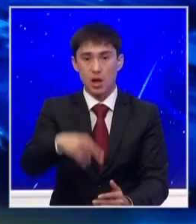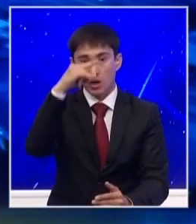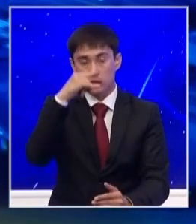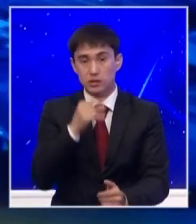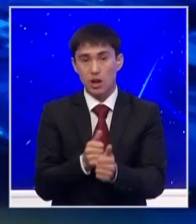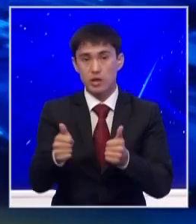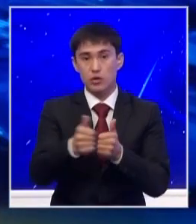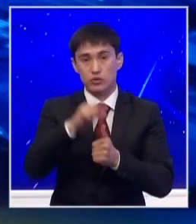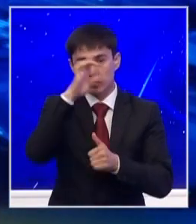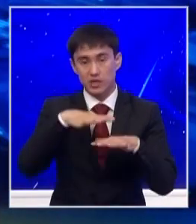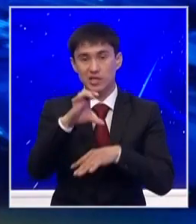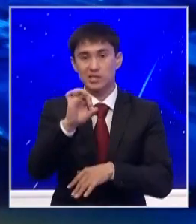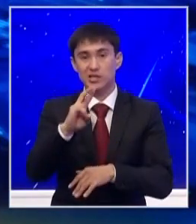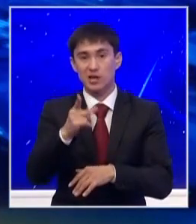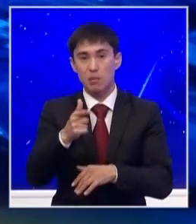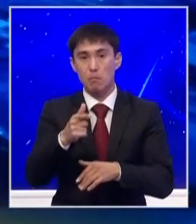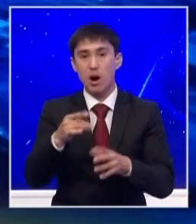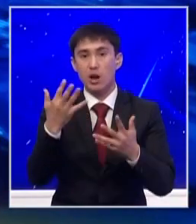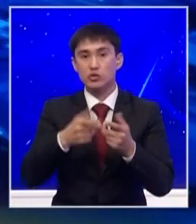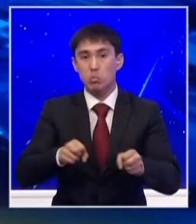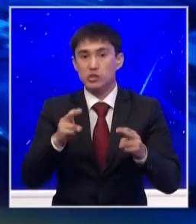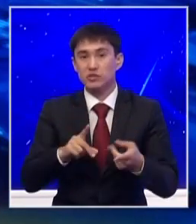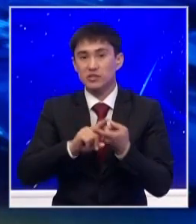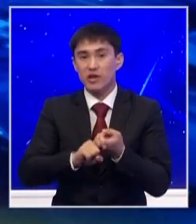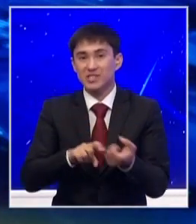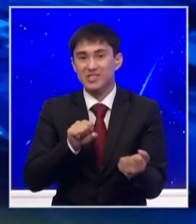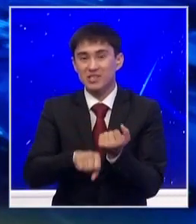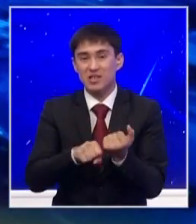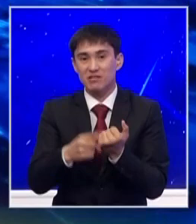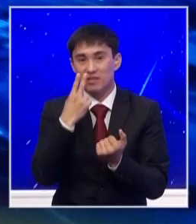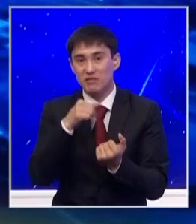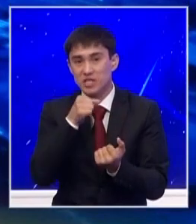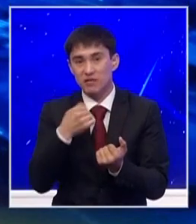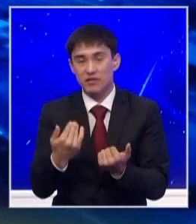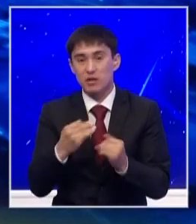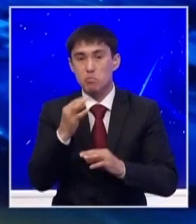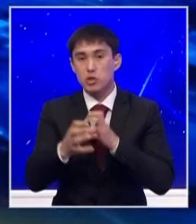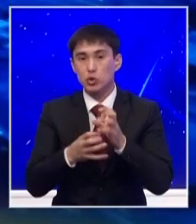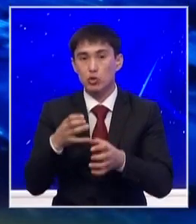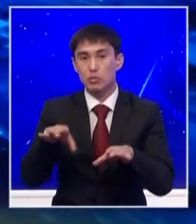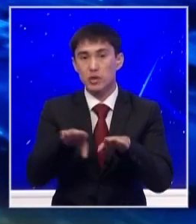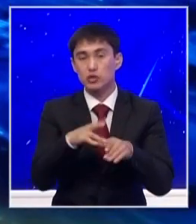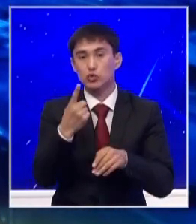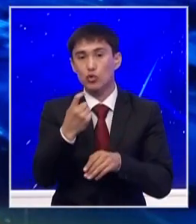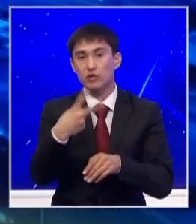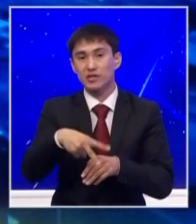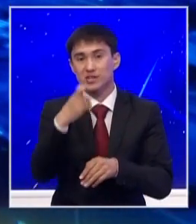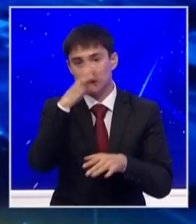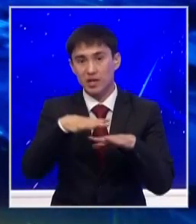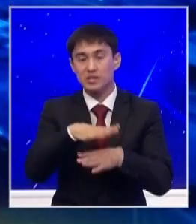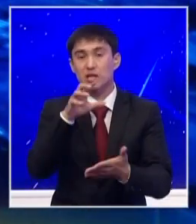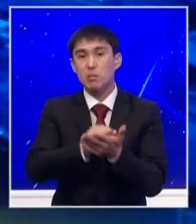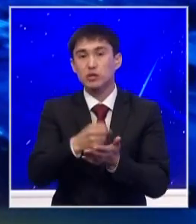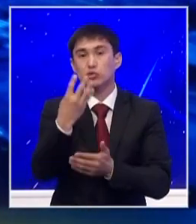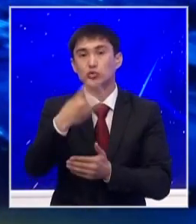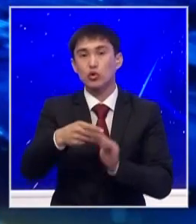Казахстан лидирует в странах СНГ по количеству преступлений, связанных с изнасилованием несовершеннолетних. В международном рейтинге из 120 стран он занимает